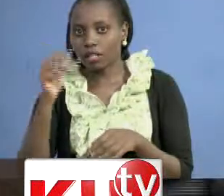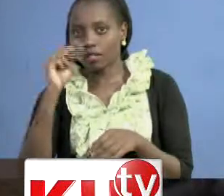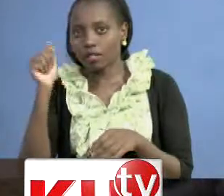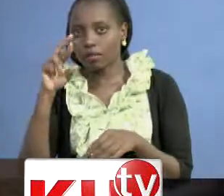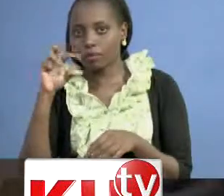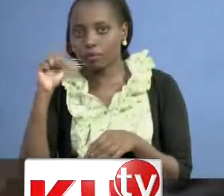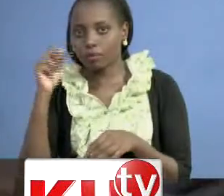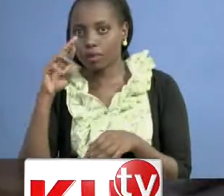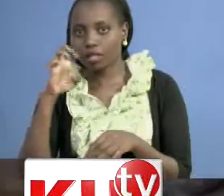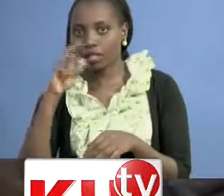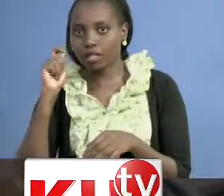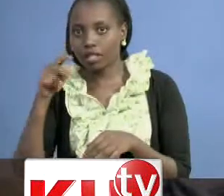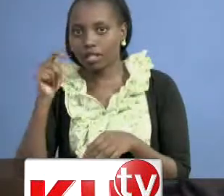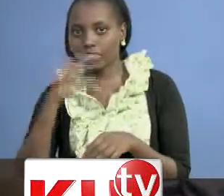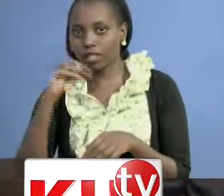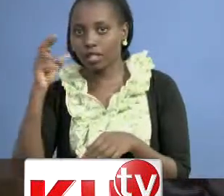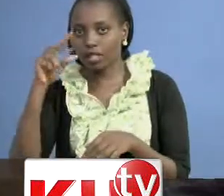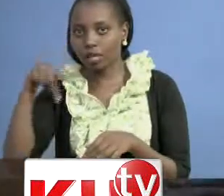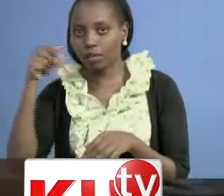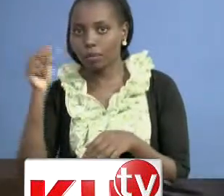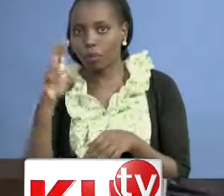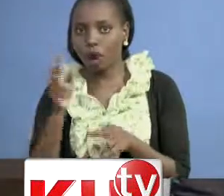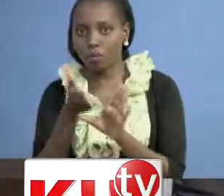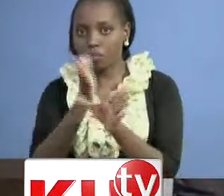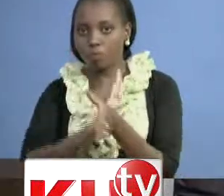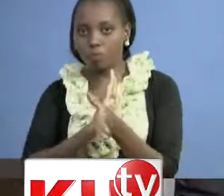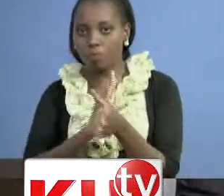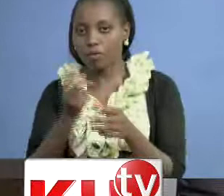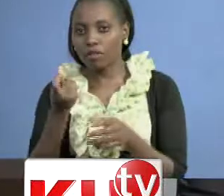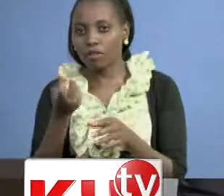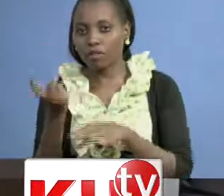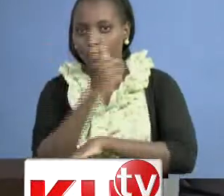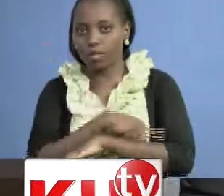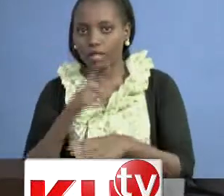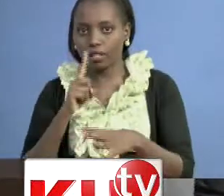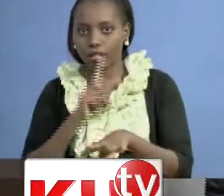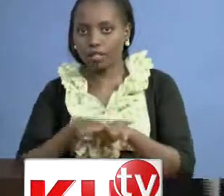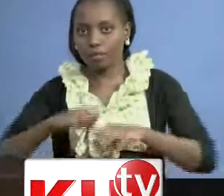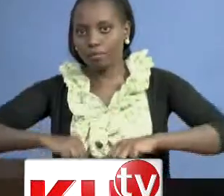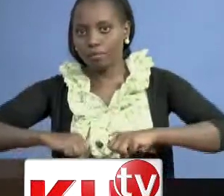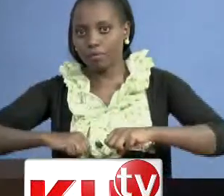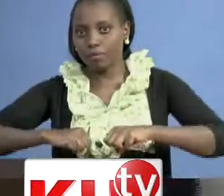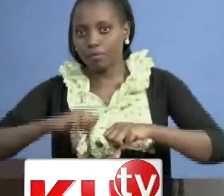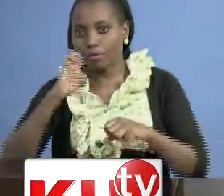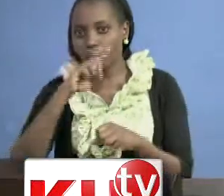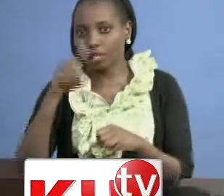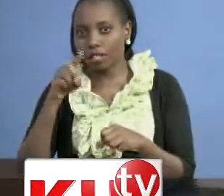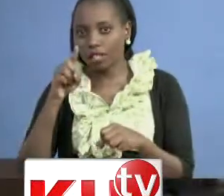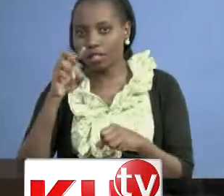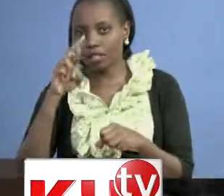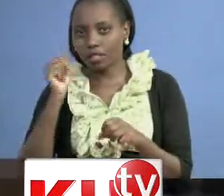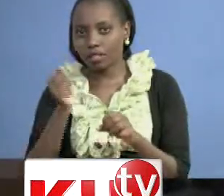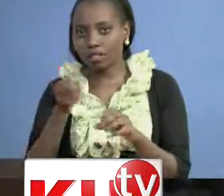na Paul Kurgat. Watatu hao wamejiuzulu siku chache tu baada ya mkurugenzi mkuu wa IEBC Ezra Chiloba